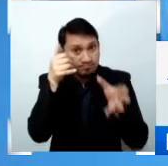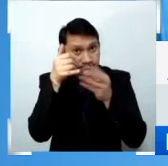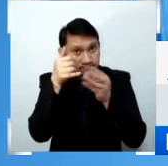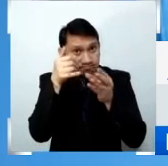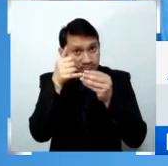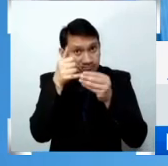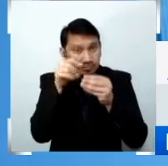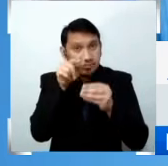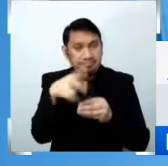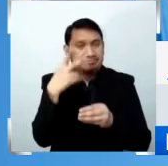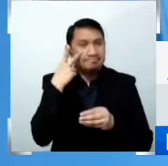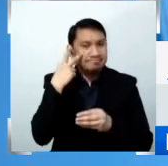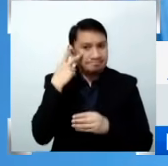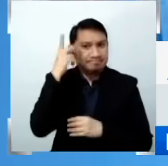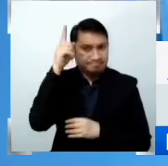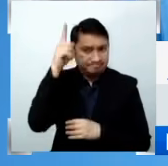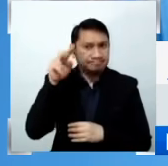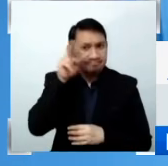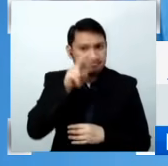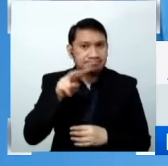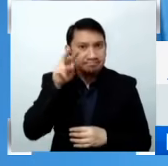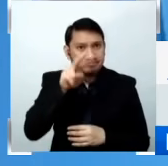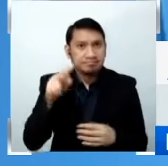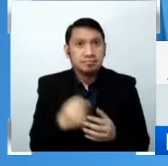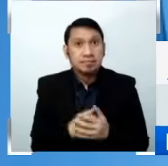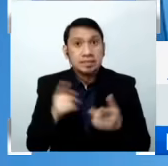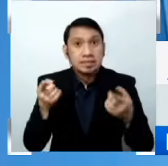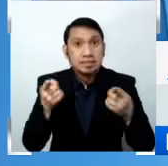SUV. Pero biglang,